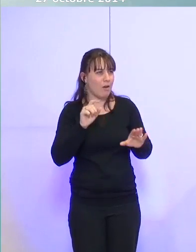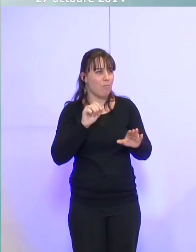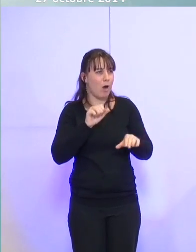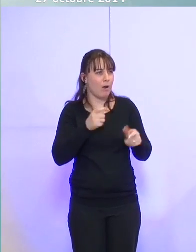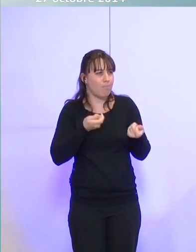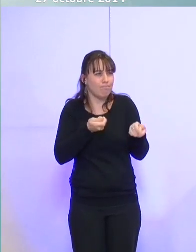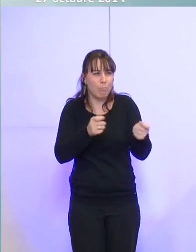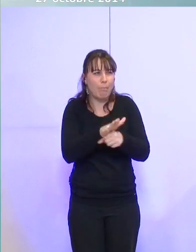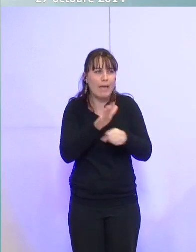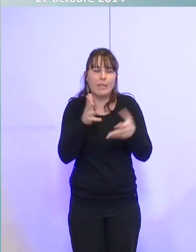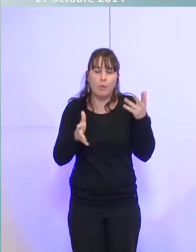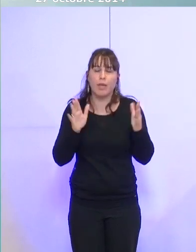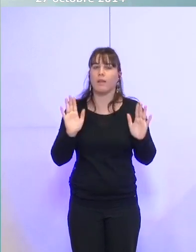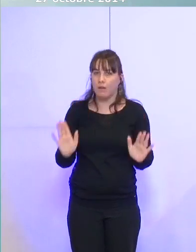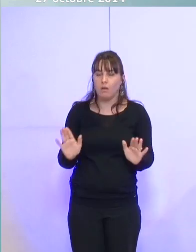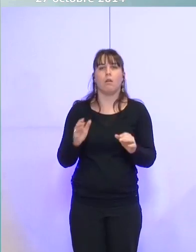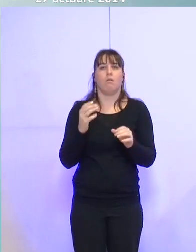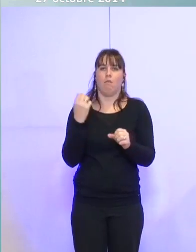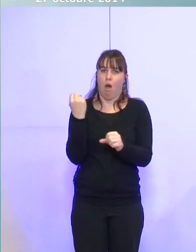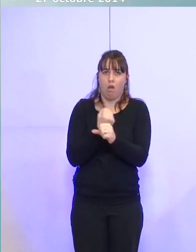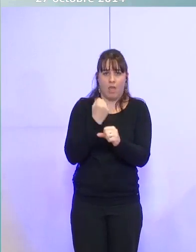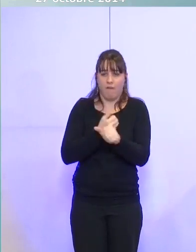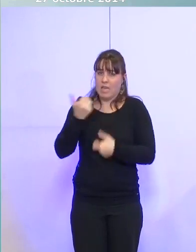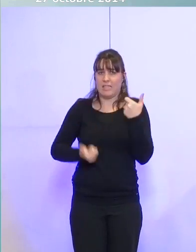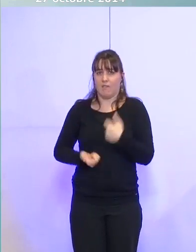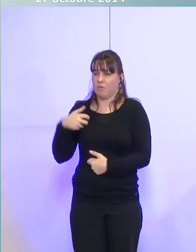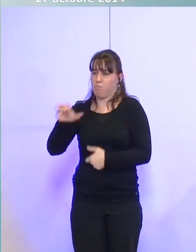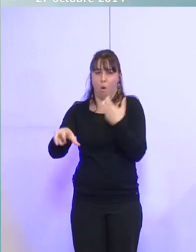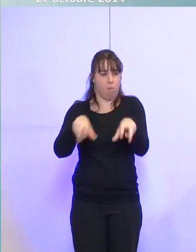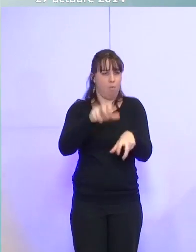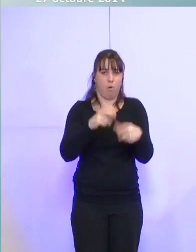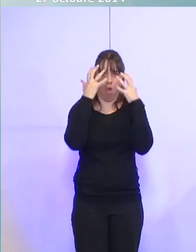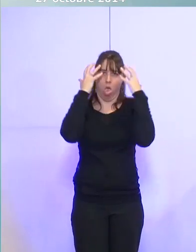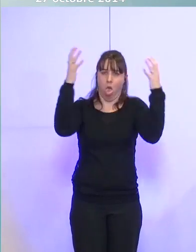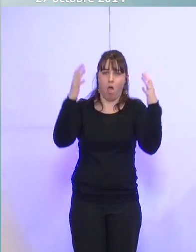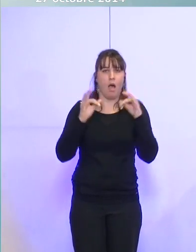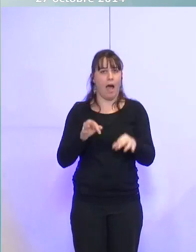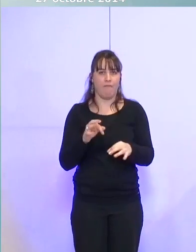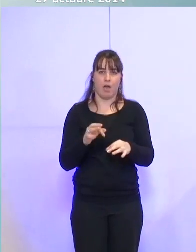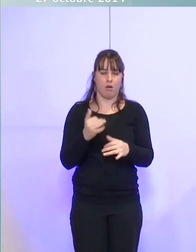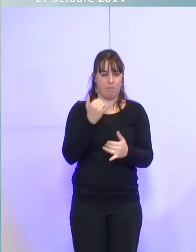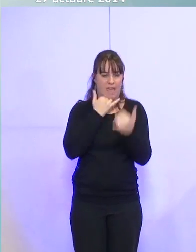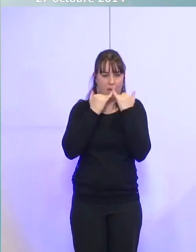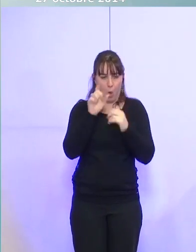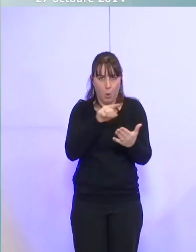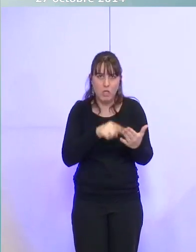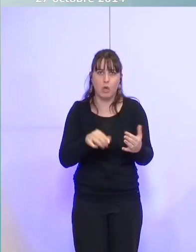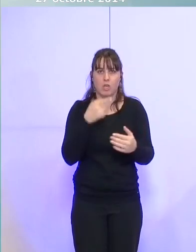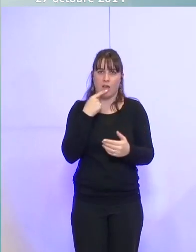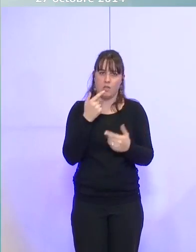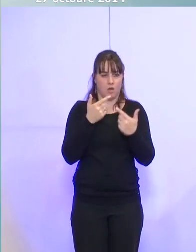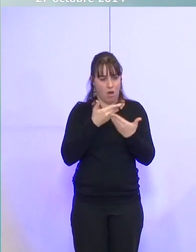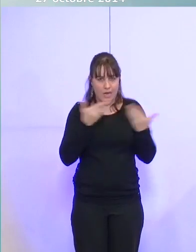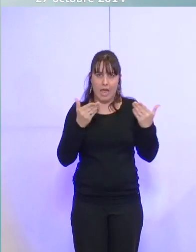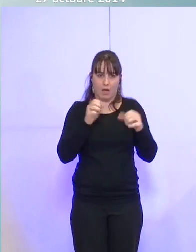dimension, le travail que cela pourrait demander aux services de fiabilisation des données. Est-ce que